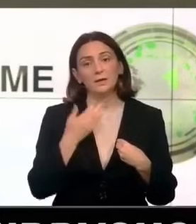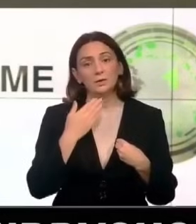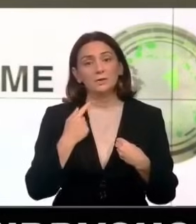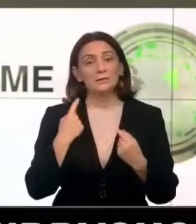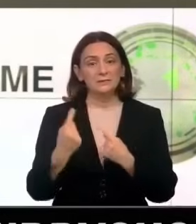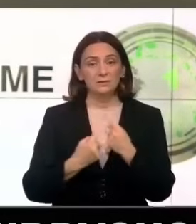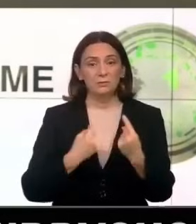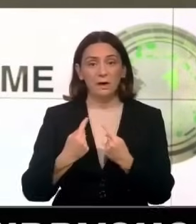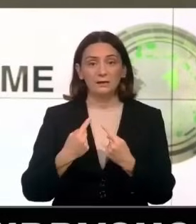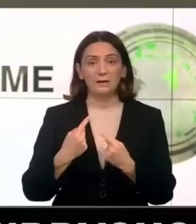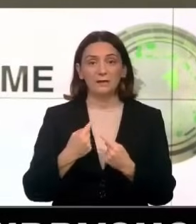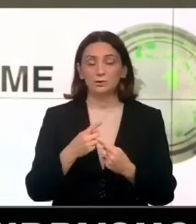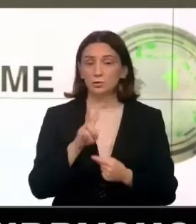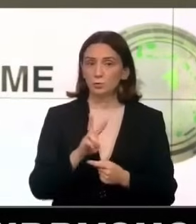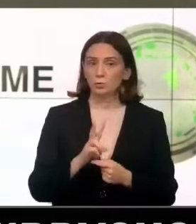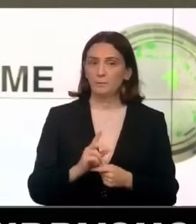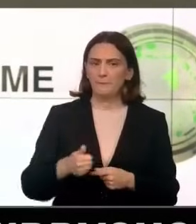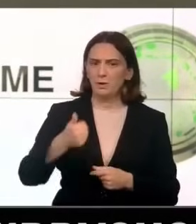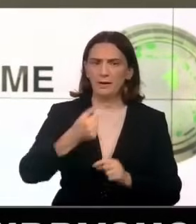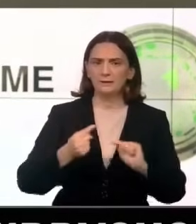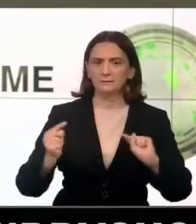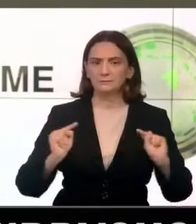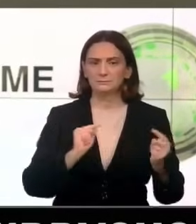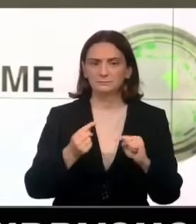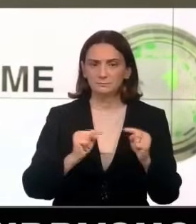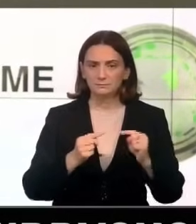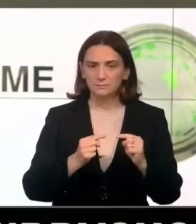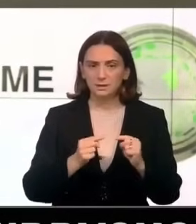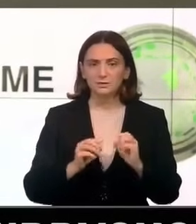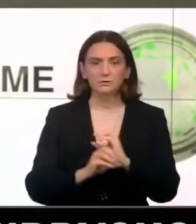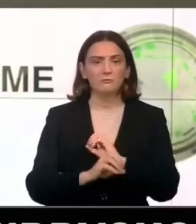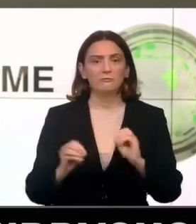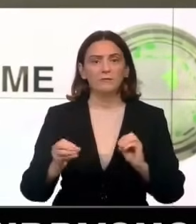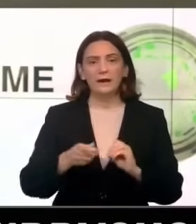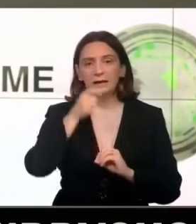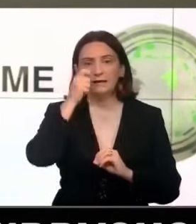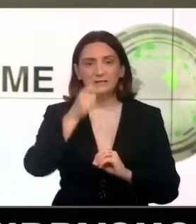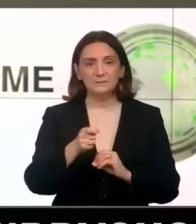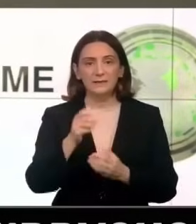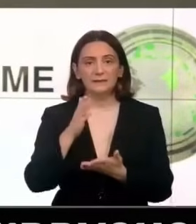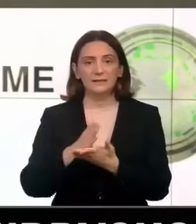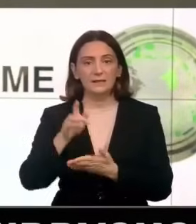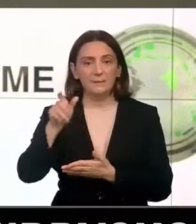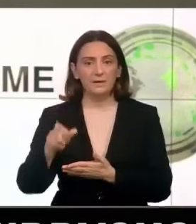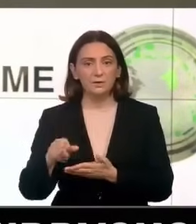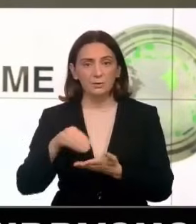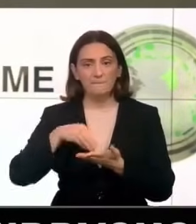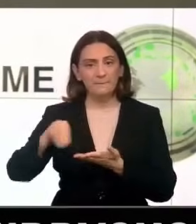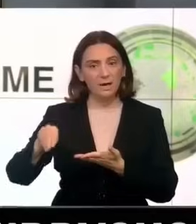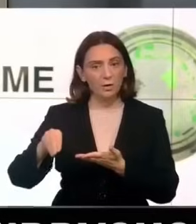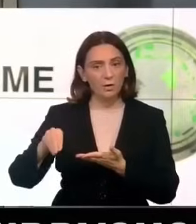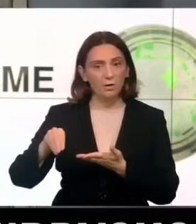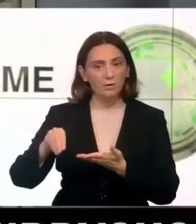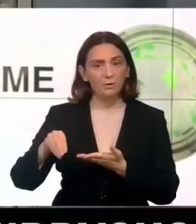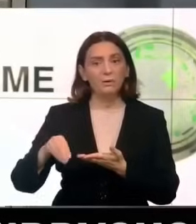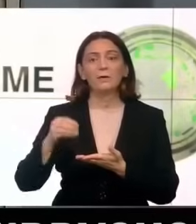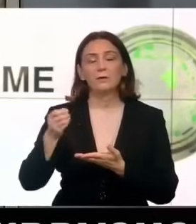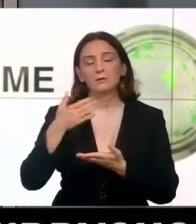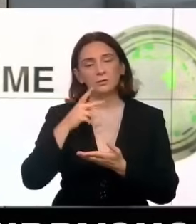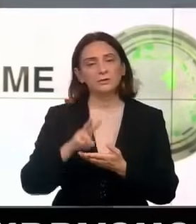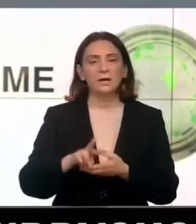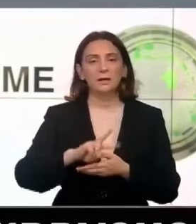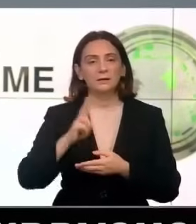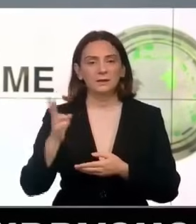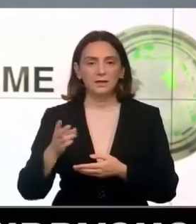administratori, do të ngrihet një komitet ndërmjetësimi, i cili është një hallk përpara se çështja të shkojë në gjykat. Ndërsa ato familje që nuk